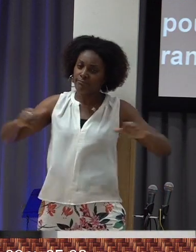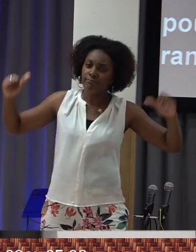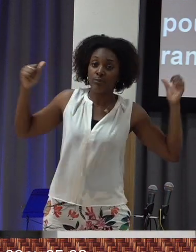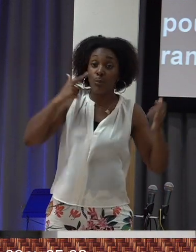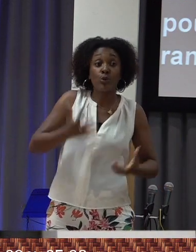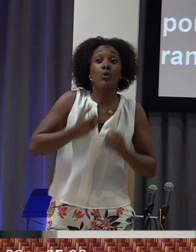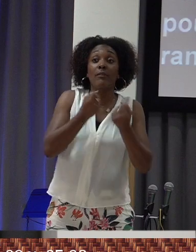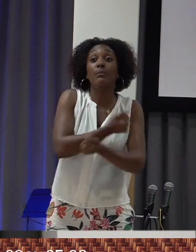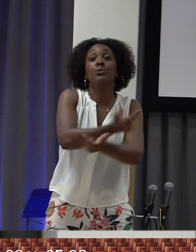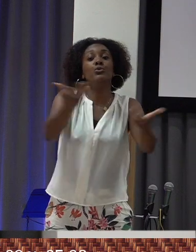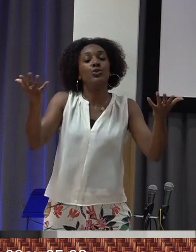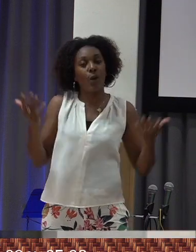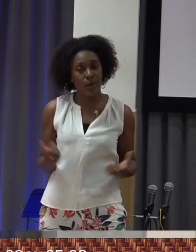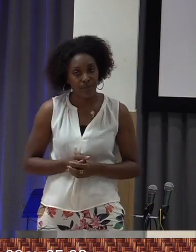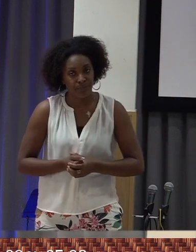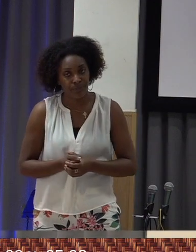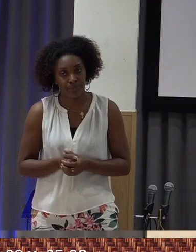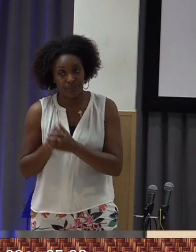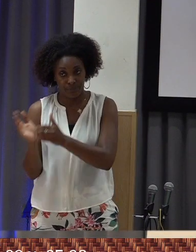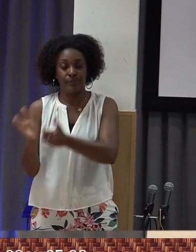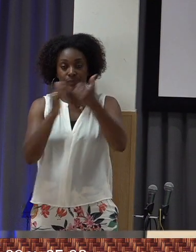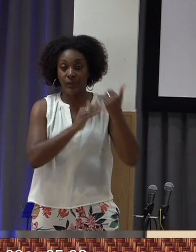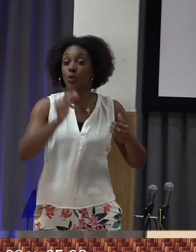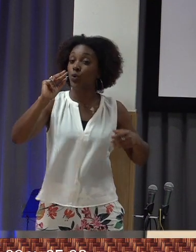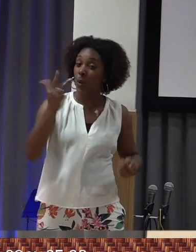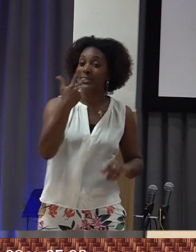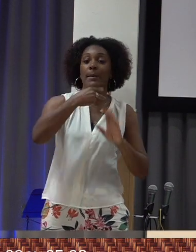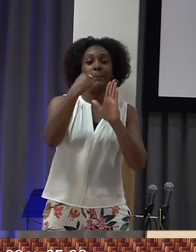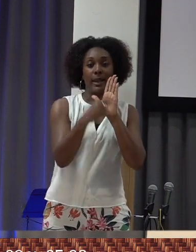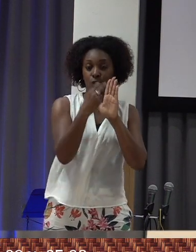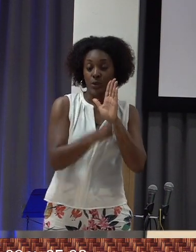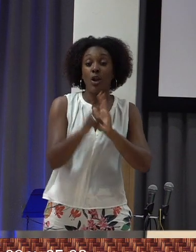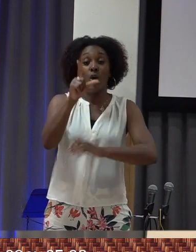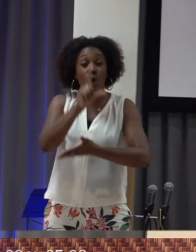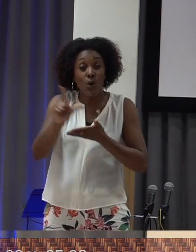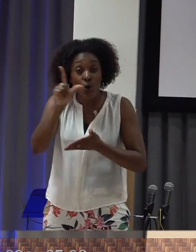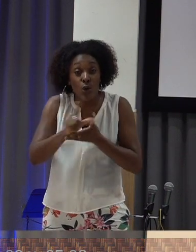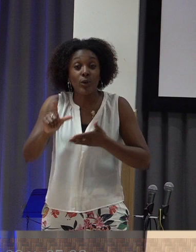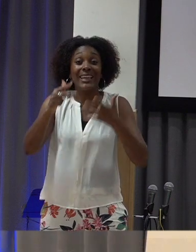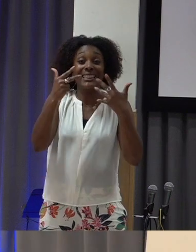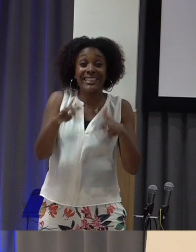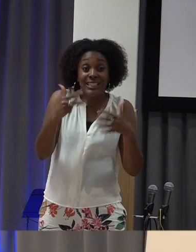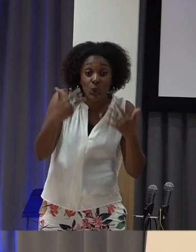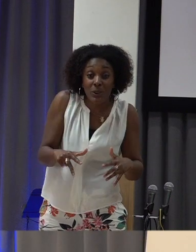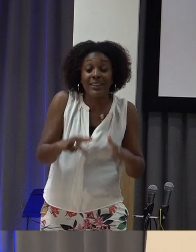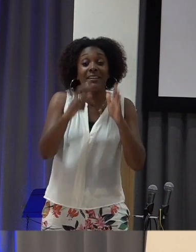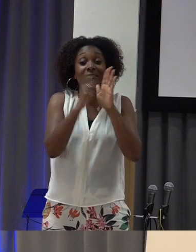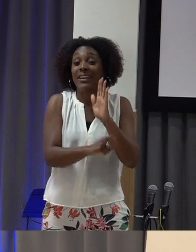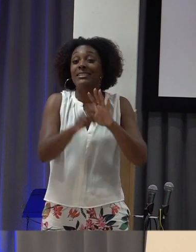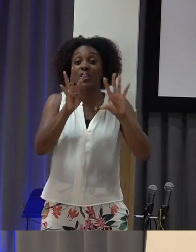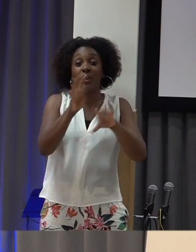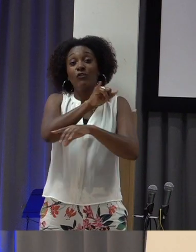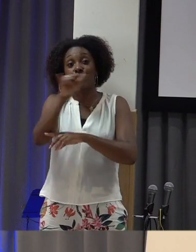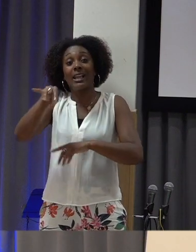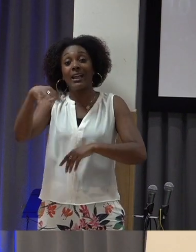Donc ça, c'est Matthieu 20. Troisième lecture, Luc au chapitre 18, versets 9 à